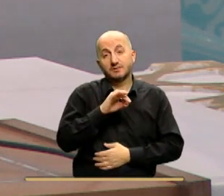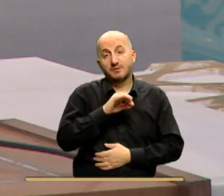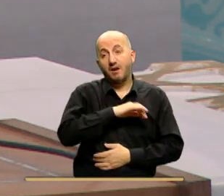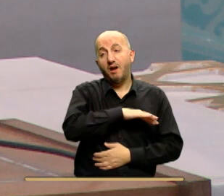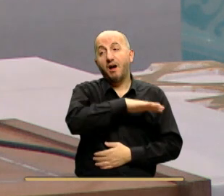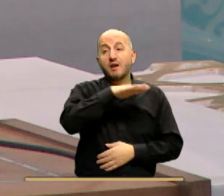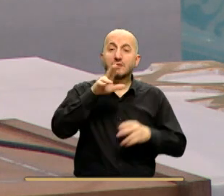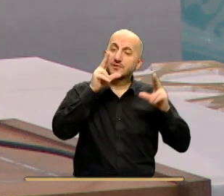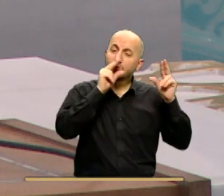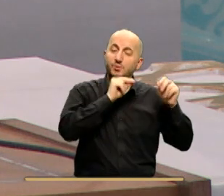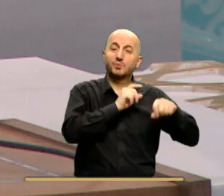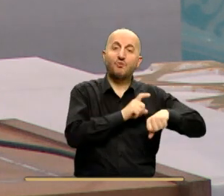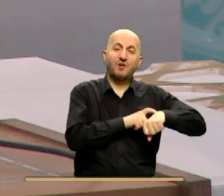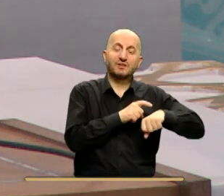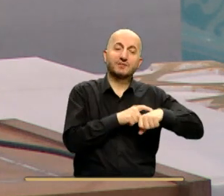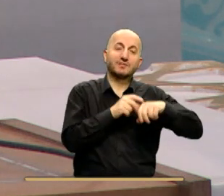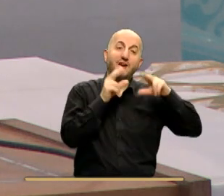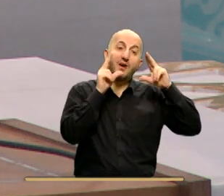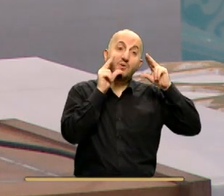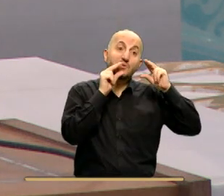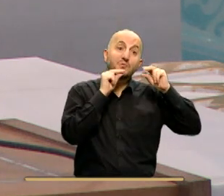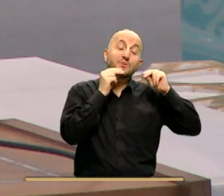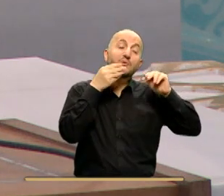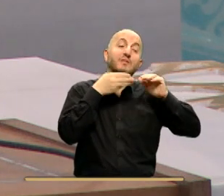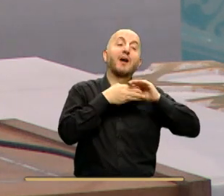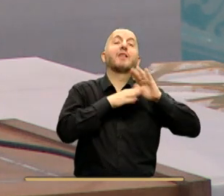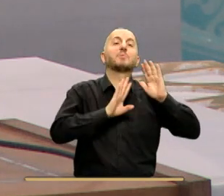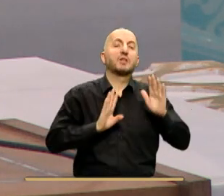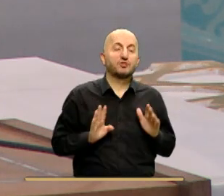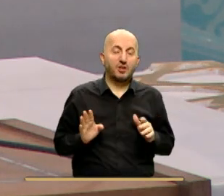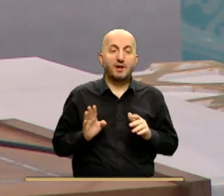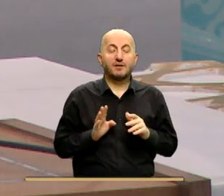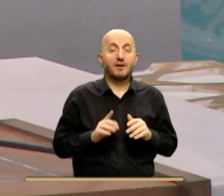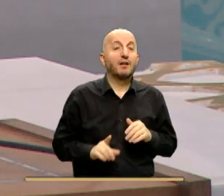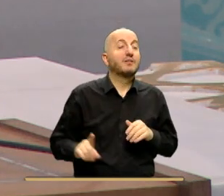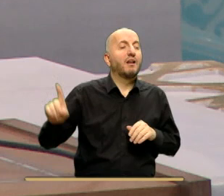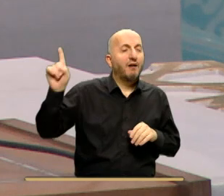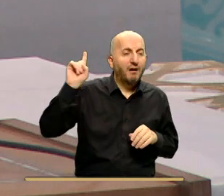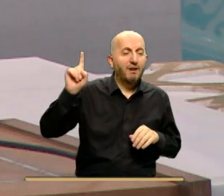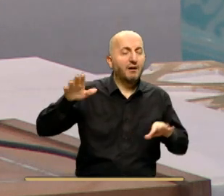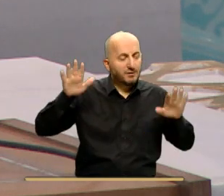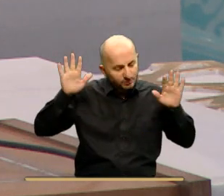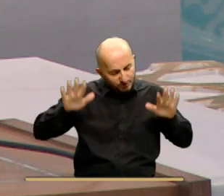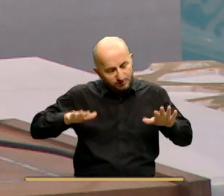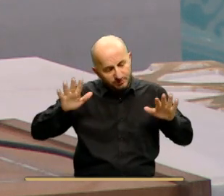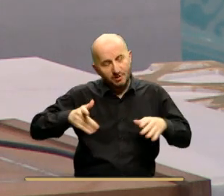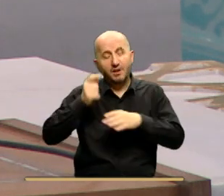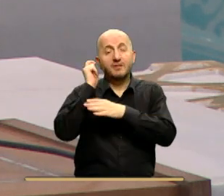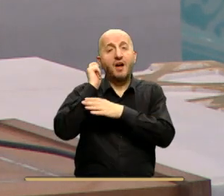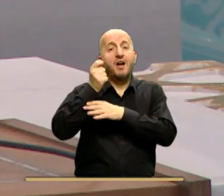herkesin uyuduğu vakitte uykuya dalmayacak ve Allah'a kullukta,